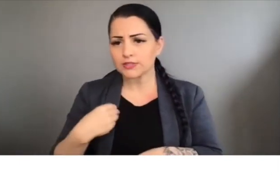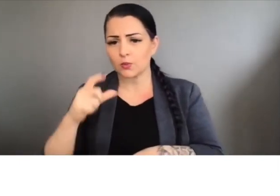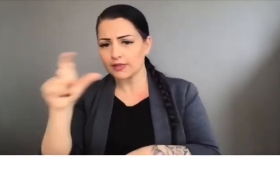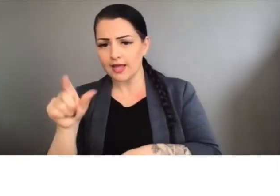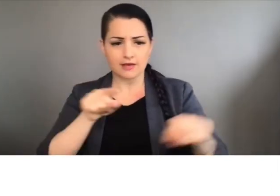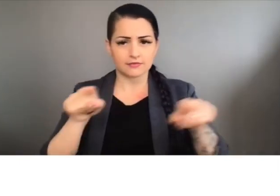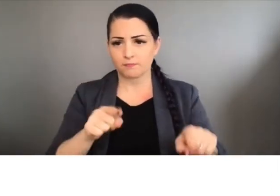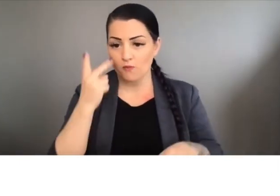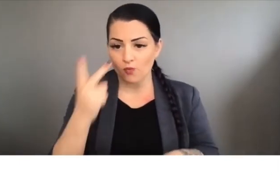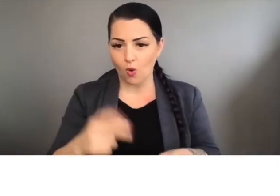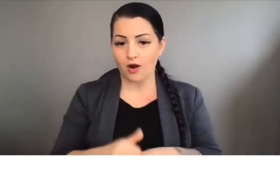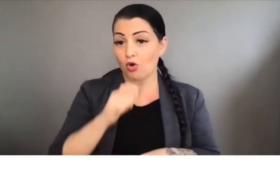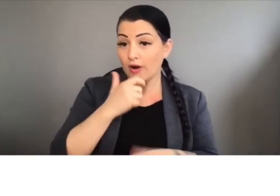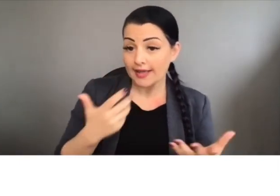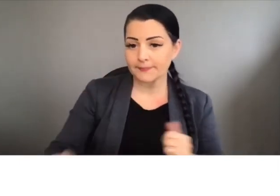ou même anglais.